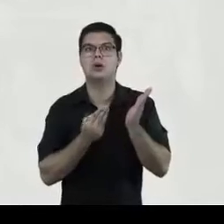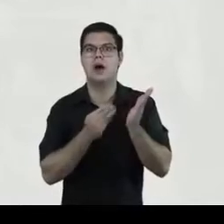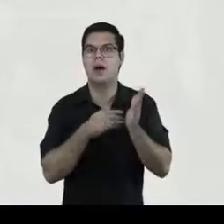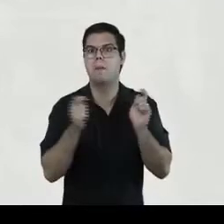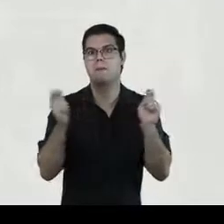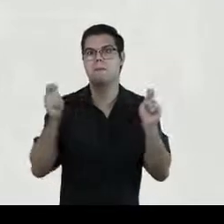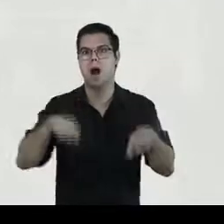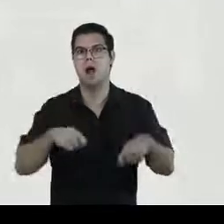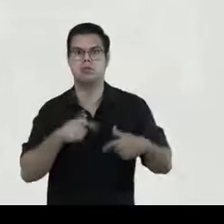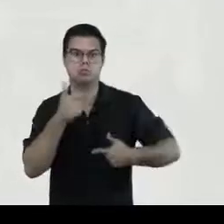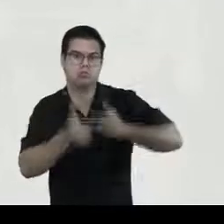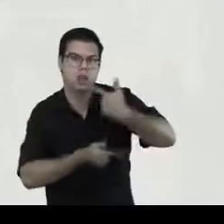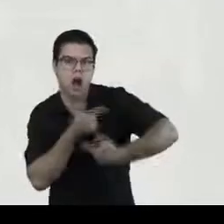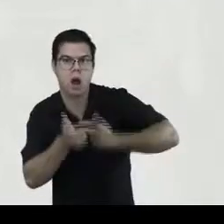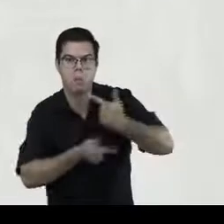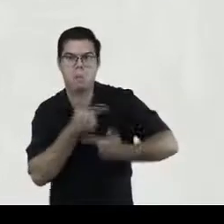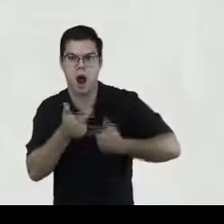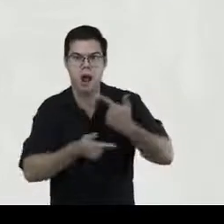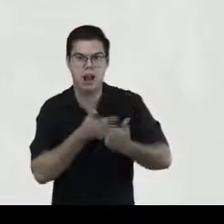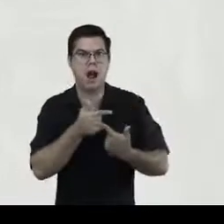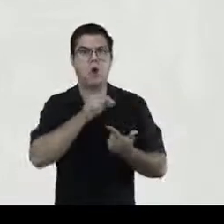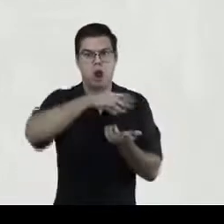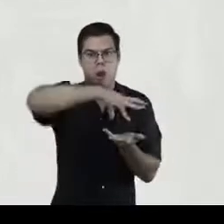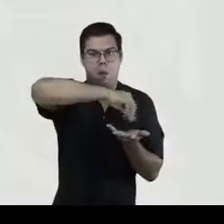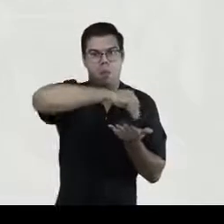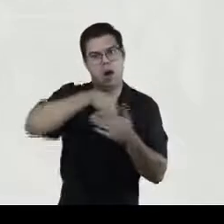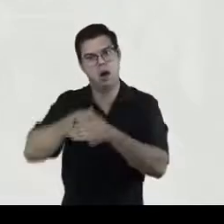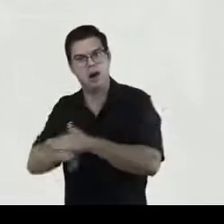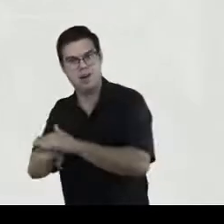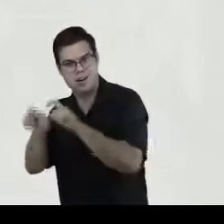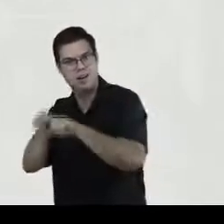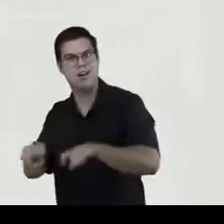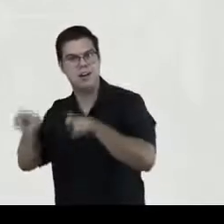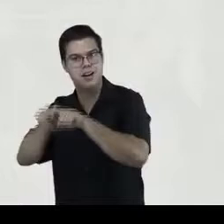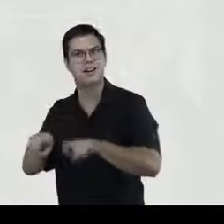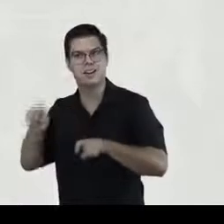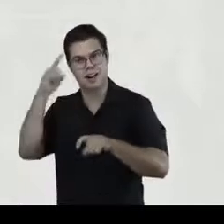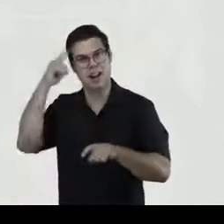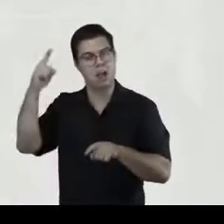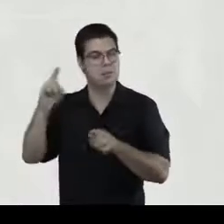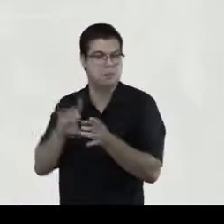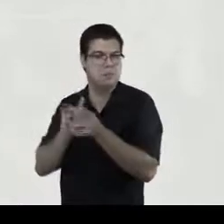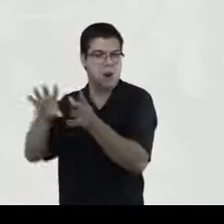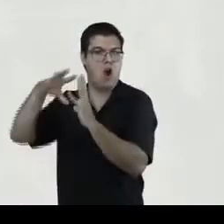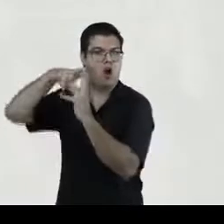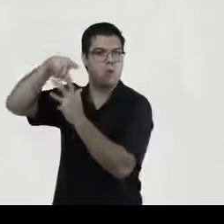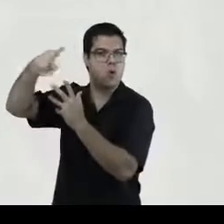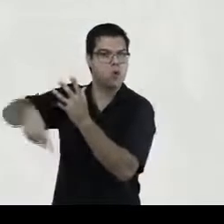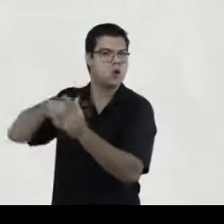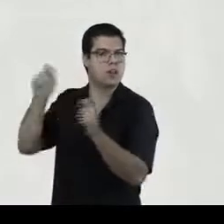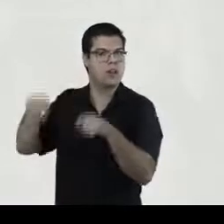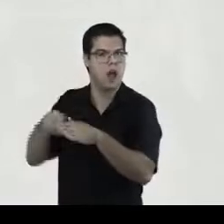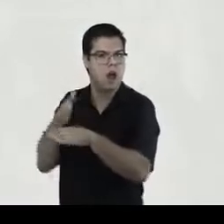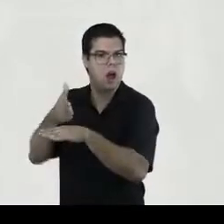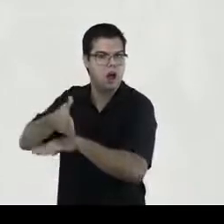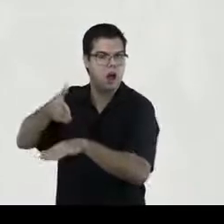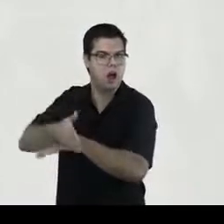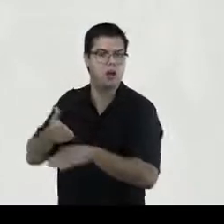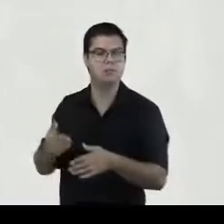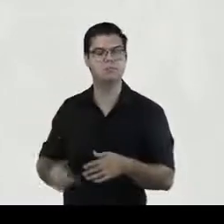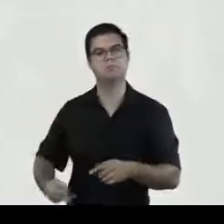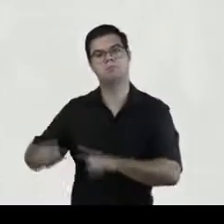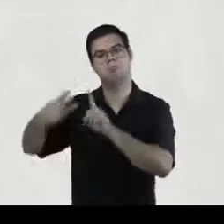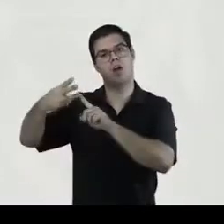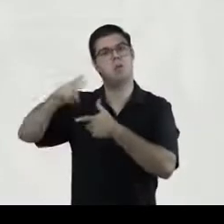Die dritte Einschränkung, die für Procter-Habler gilt, ist, dass man ein Referenzwerk braucht, in dem man